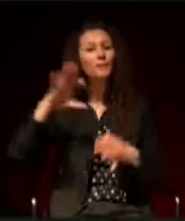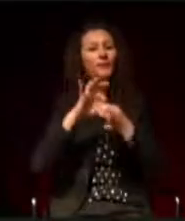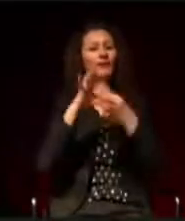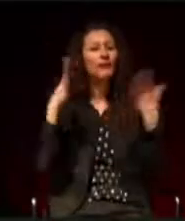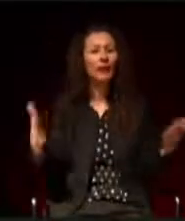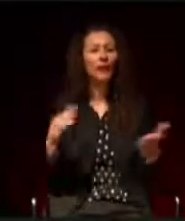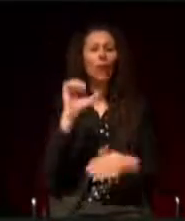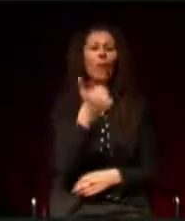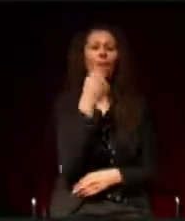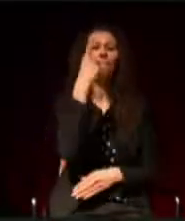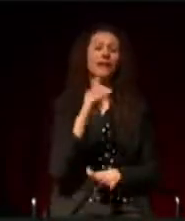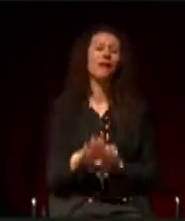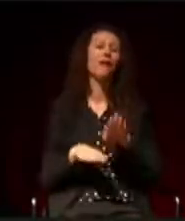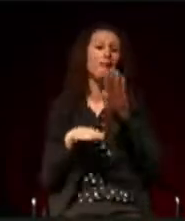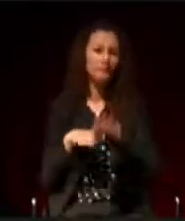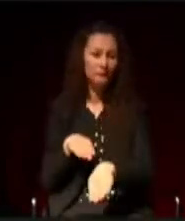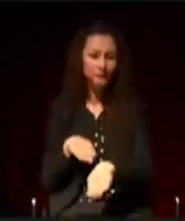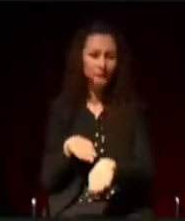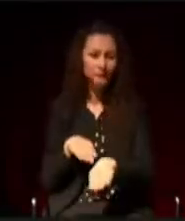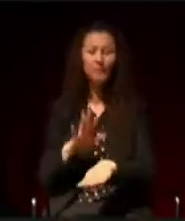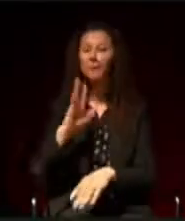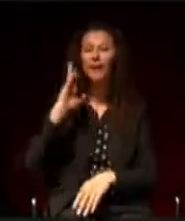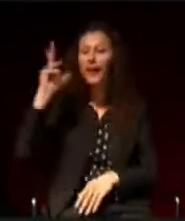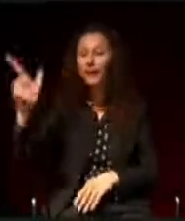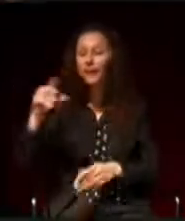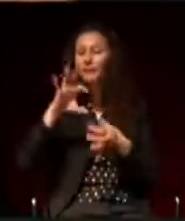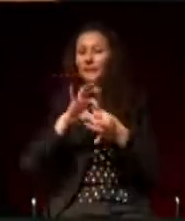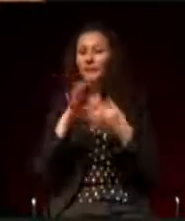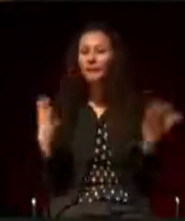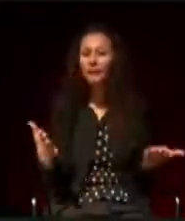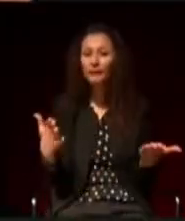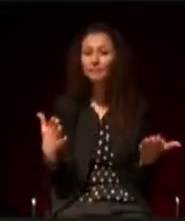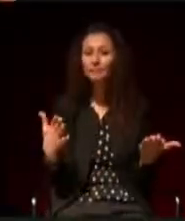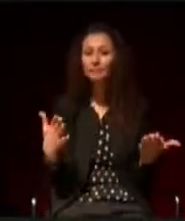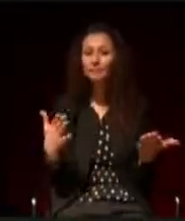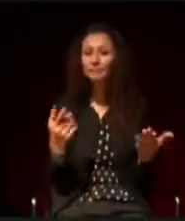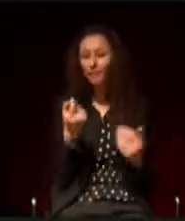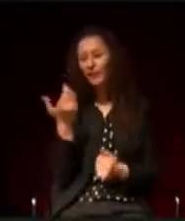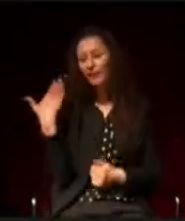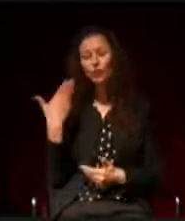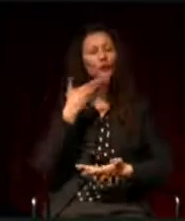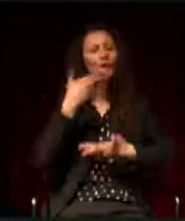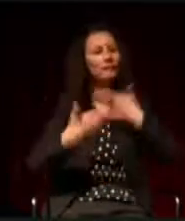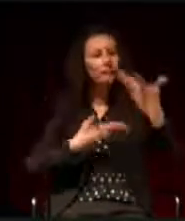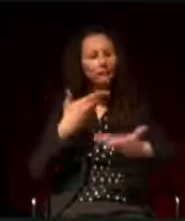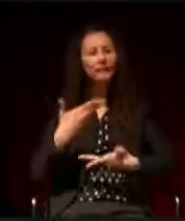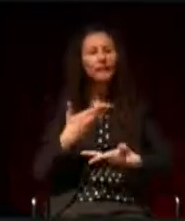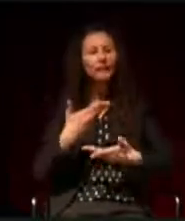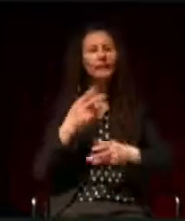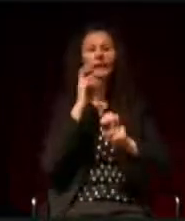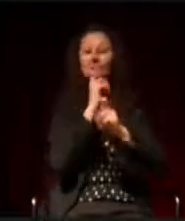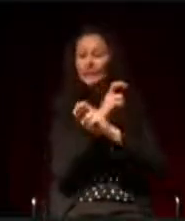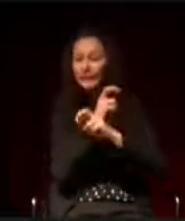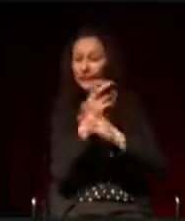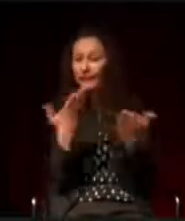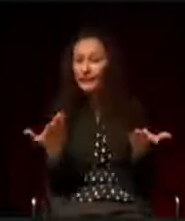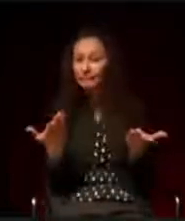ilgili önemli bir adım atmış oluyoruz. Geleceğimizle ilgili az önce de ifade edildi,